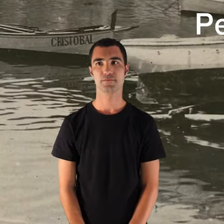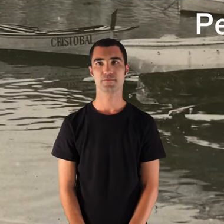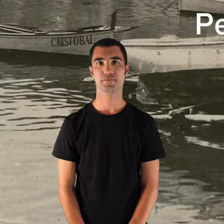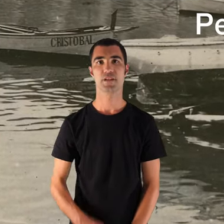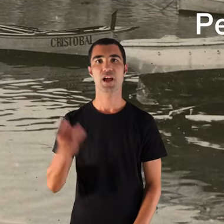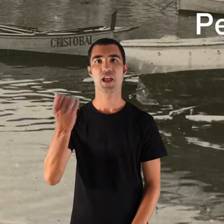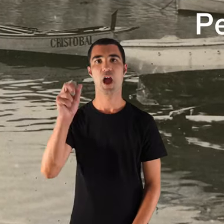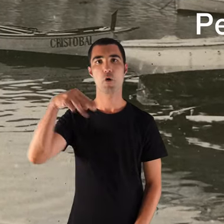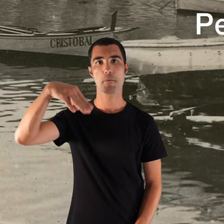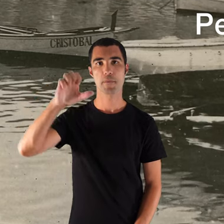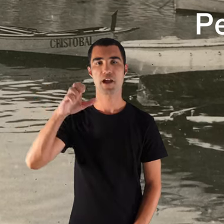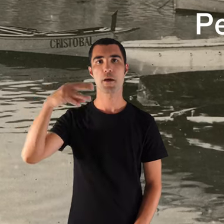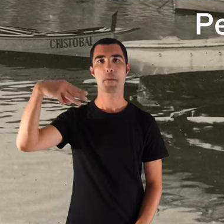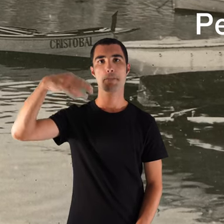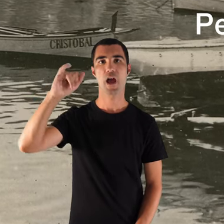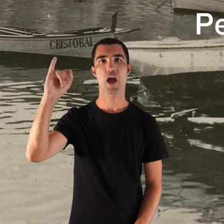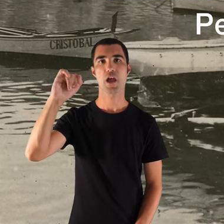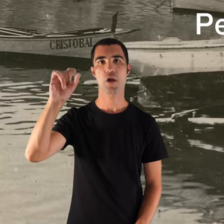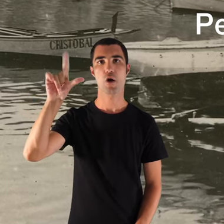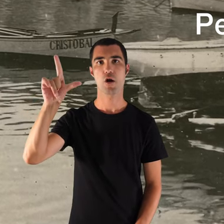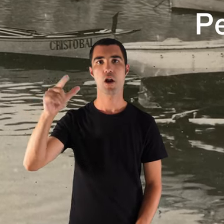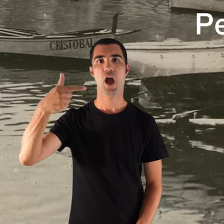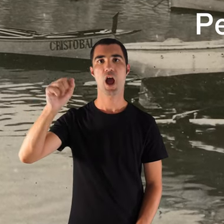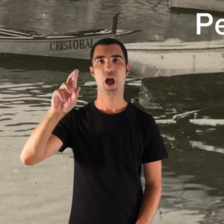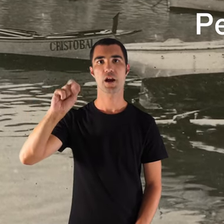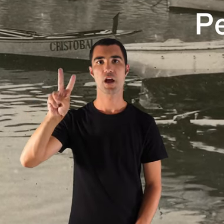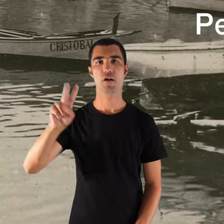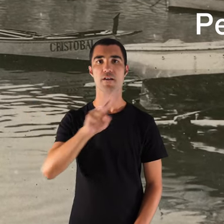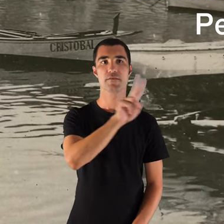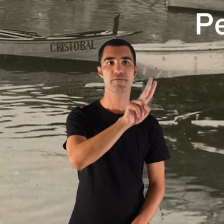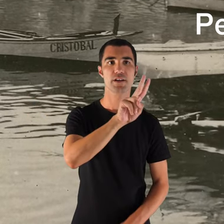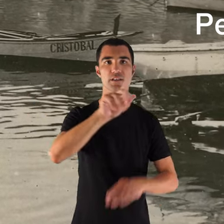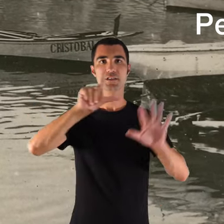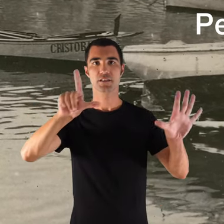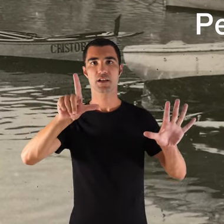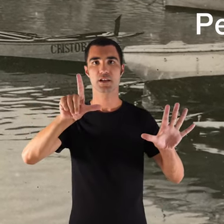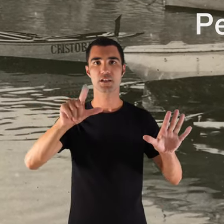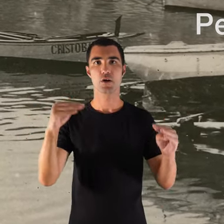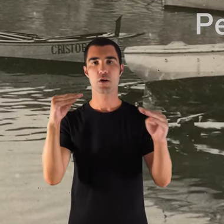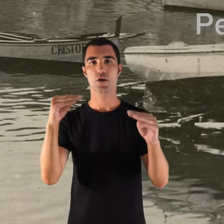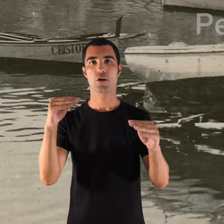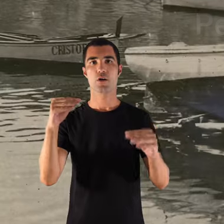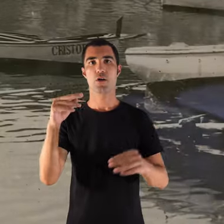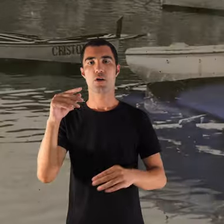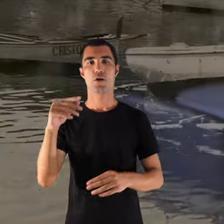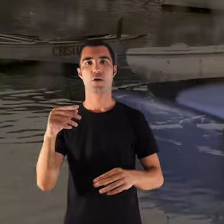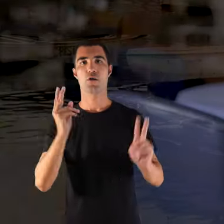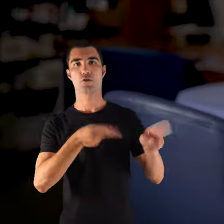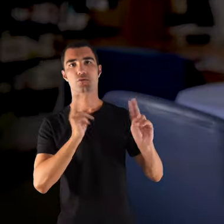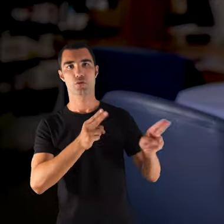Jaume Mayol Garau, 27 d'octubre del 29, en el